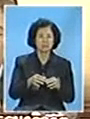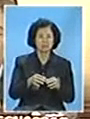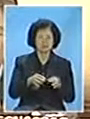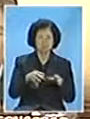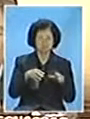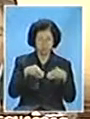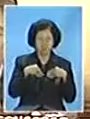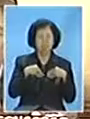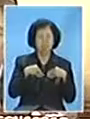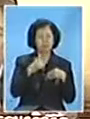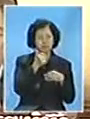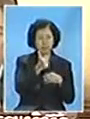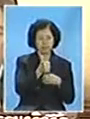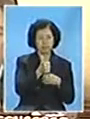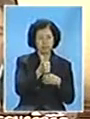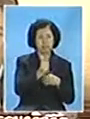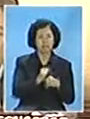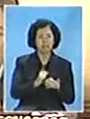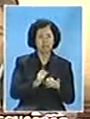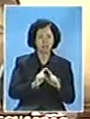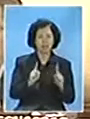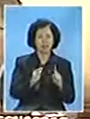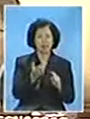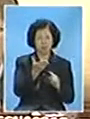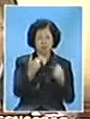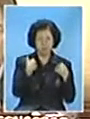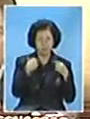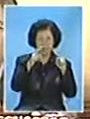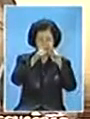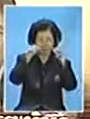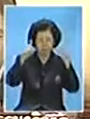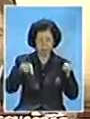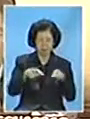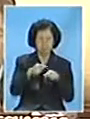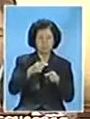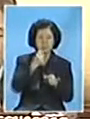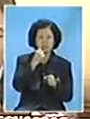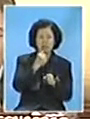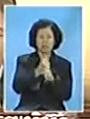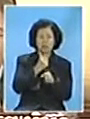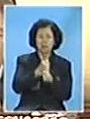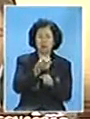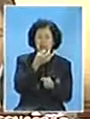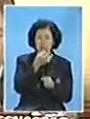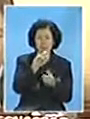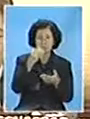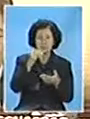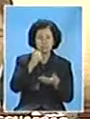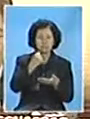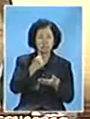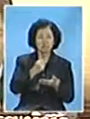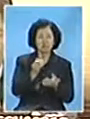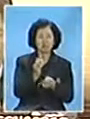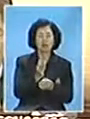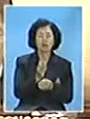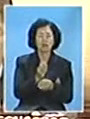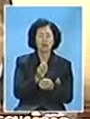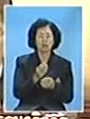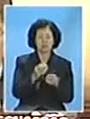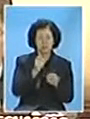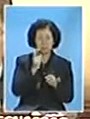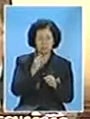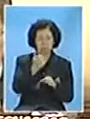ก็ยอมรับได้นะครับแต่ขอให้มีใบประกอบวิชาชีพไว้ก่อนเพราะงั้นคณะบดีนี่อาจจะเป็นคณะบดีนะครับไม่แต่ว่าเป็น